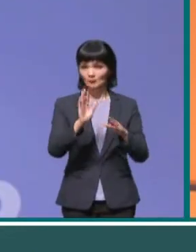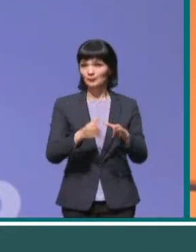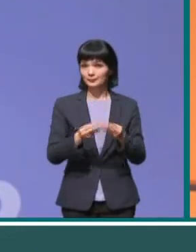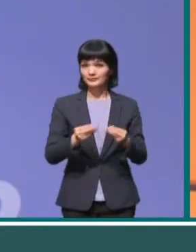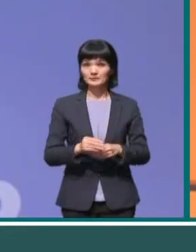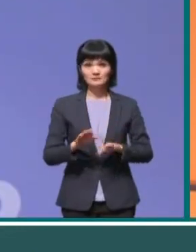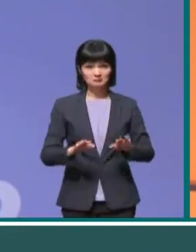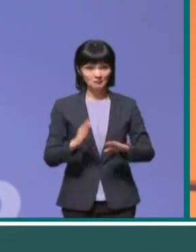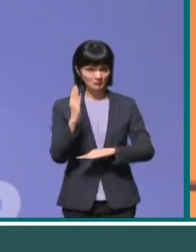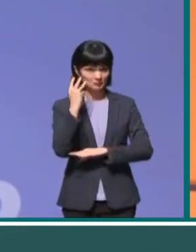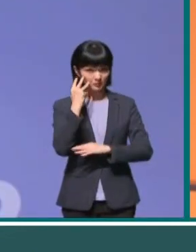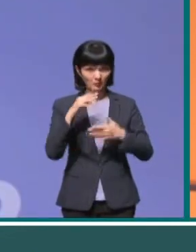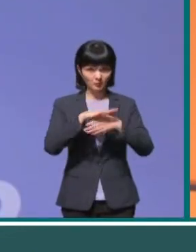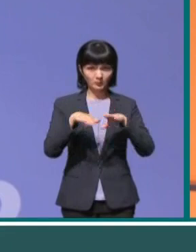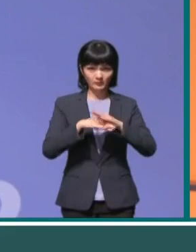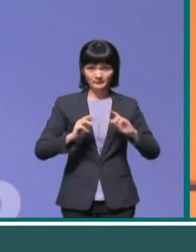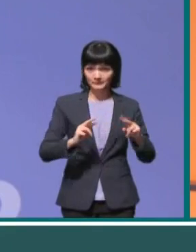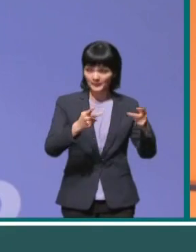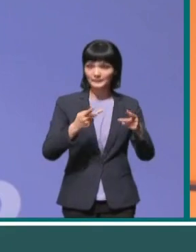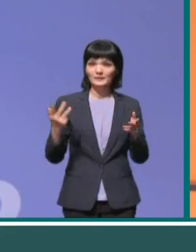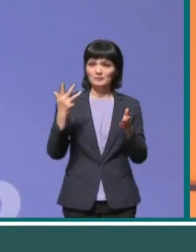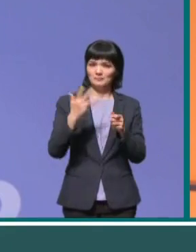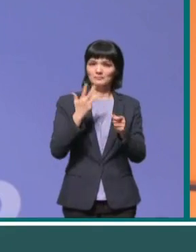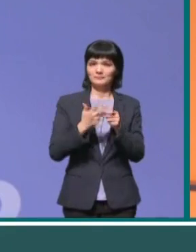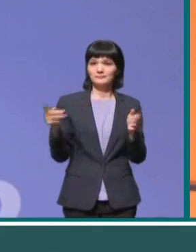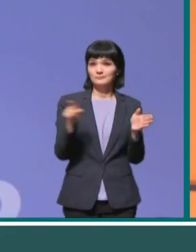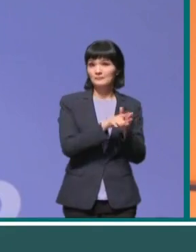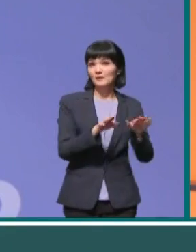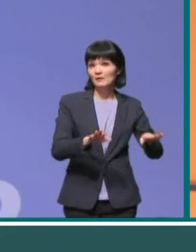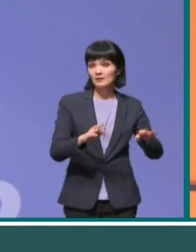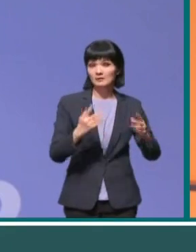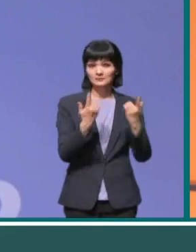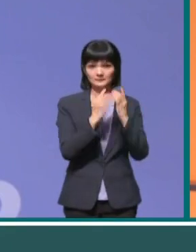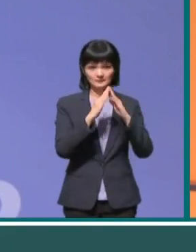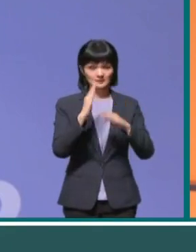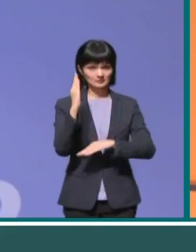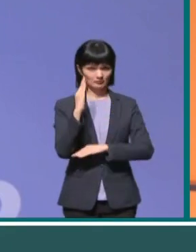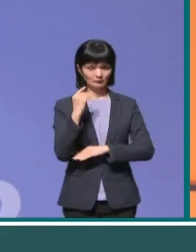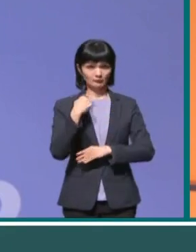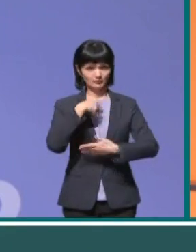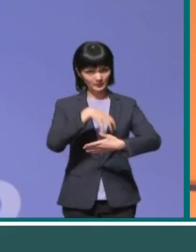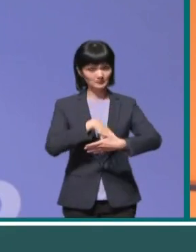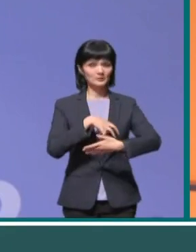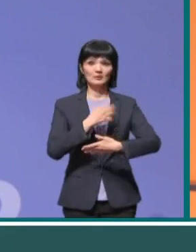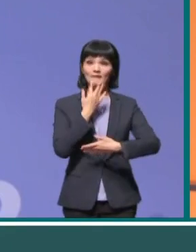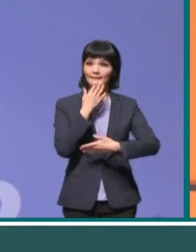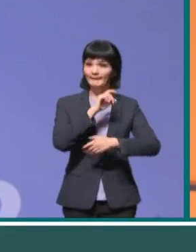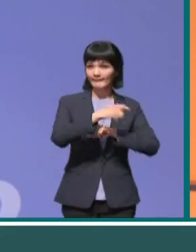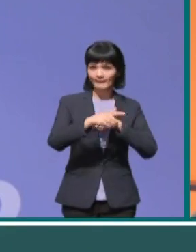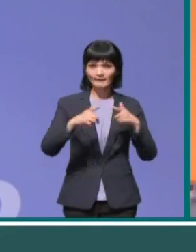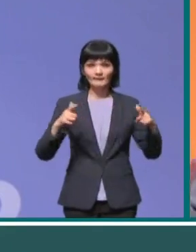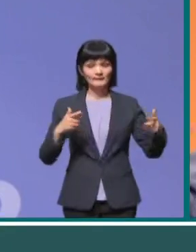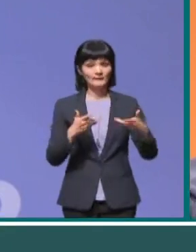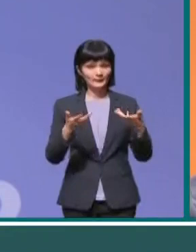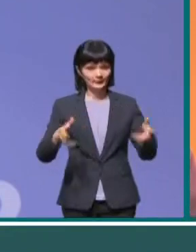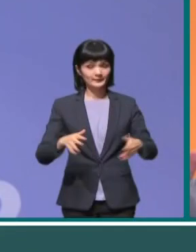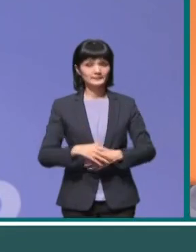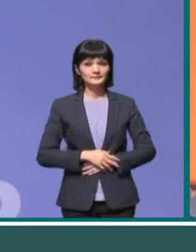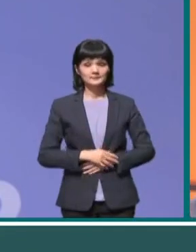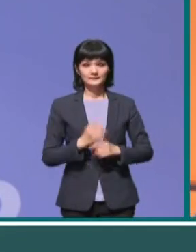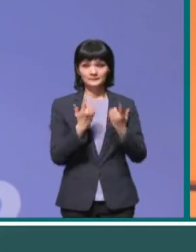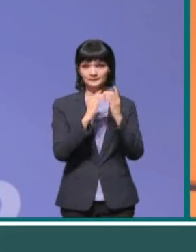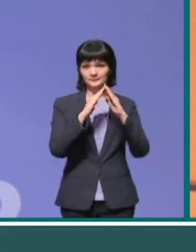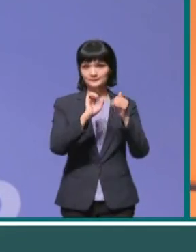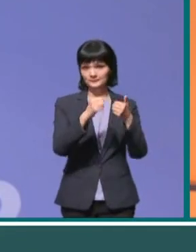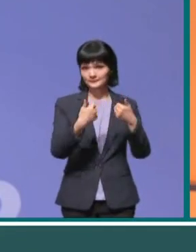珊珊的形象在这场当中展现出了他没有战斗力的一个形象，他没有魄力。 那蒋万安的形象是什么呢？蒋万安呢，他看起来大家就说他演讲